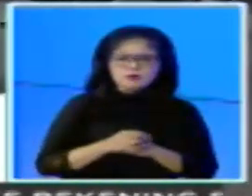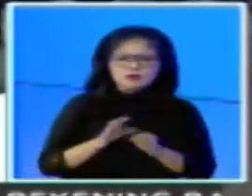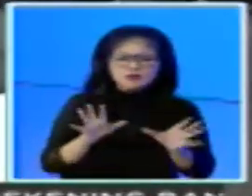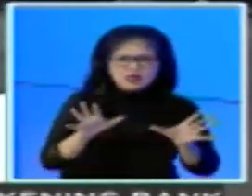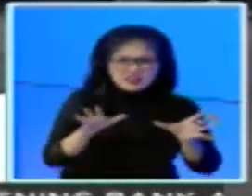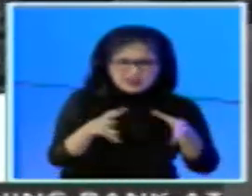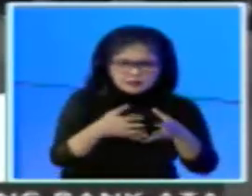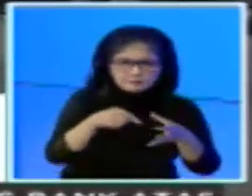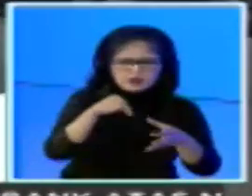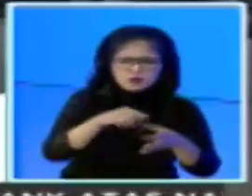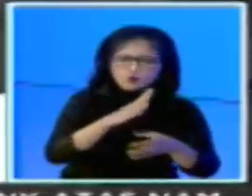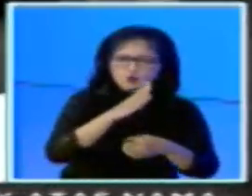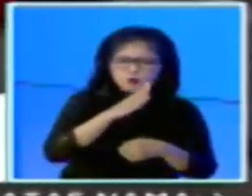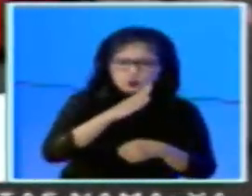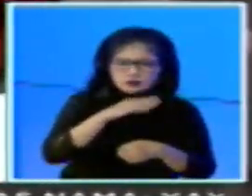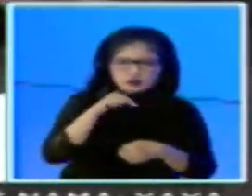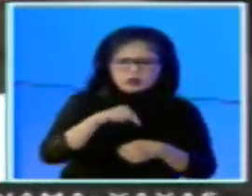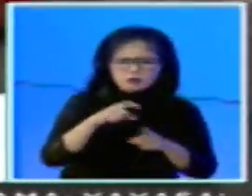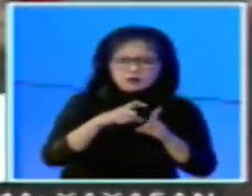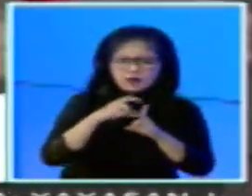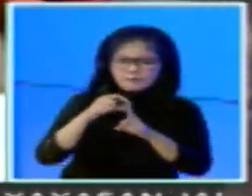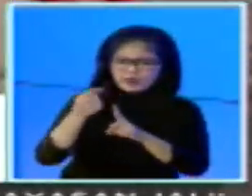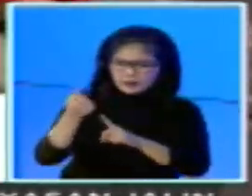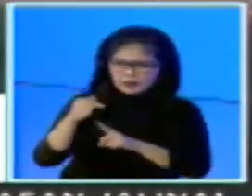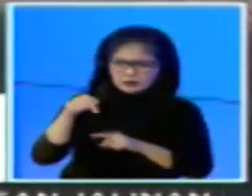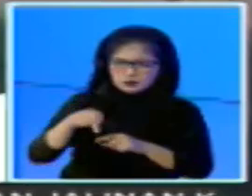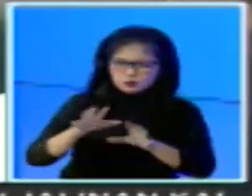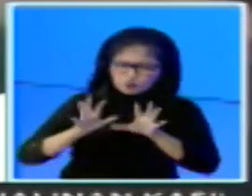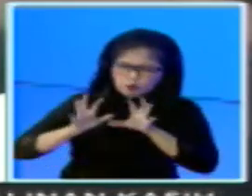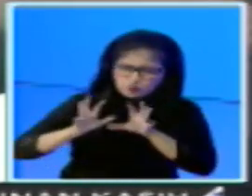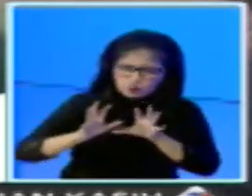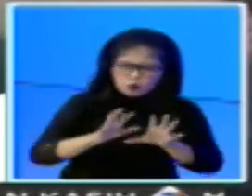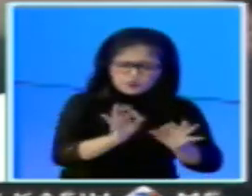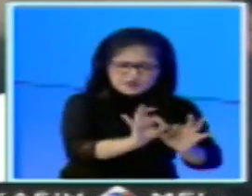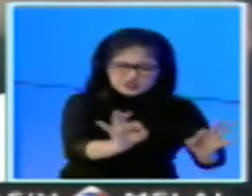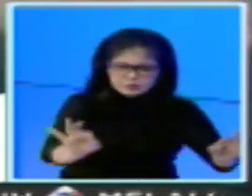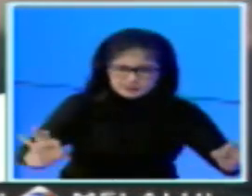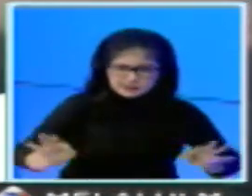sekitar wilayah gedung DPR MPR RI hingga ke kawasan Slipi, Jakarta Barat.